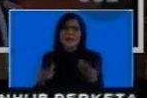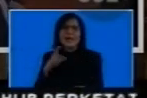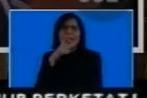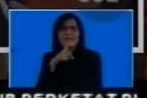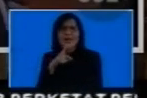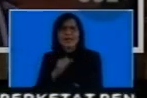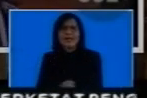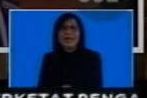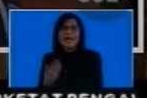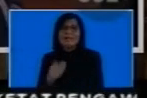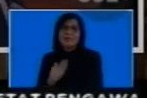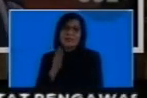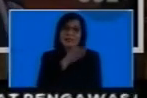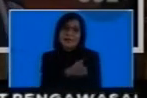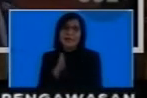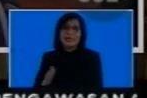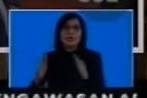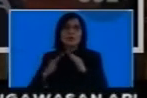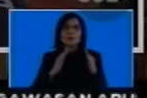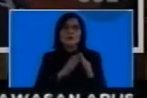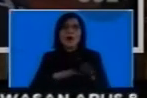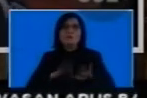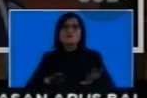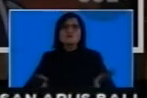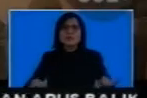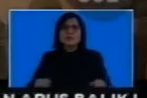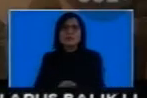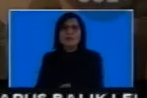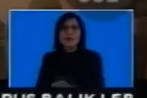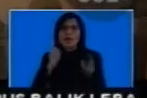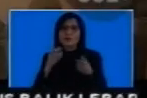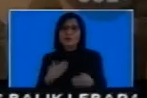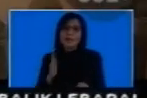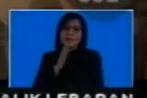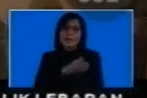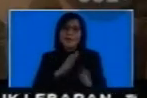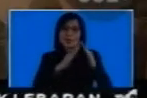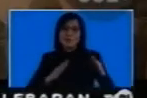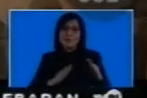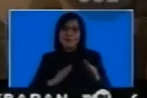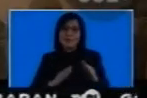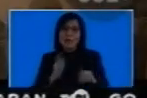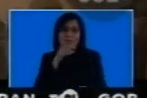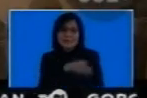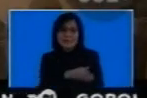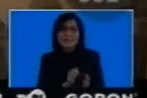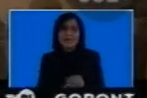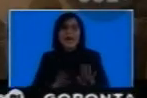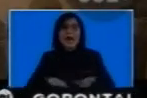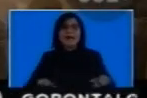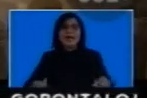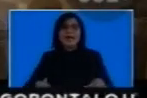keputusan bagaimana supaya saya bisa harus kunjung anak-anak itu di rumah. Jadi kalau saya kadang ke sana, sampai di